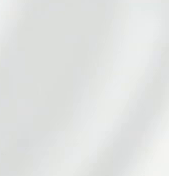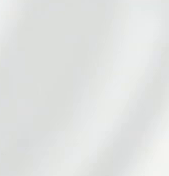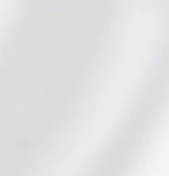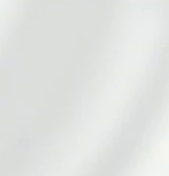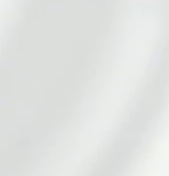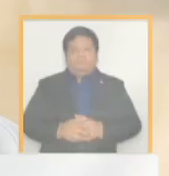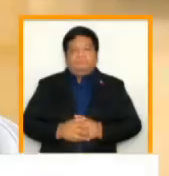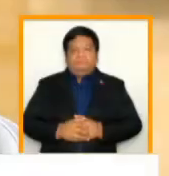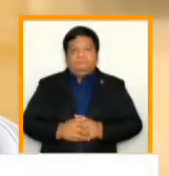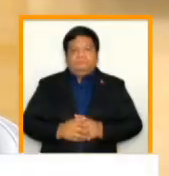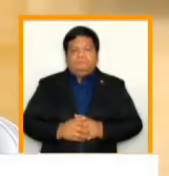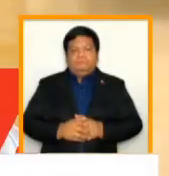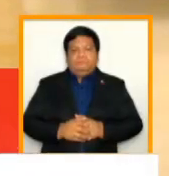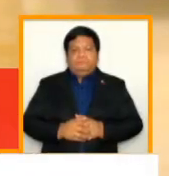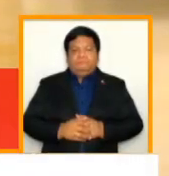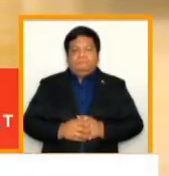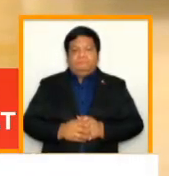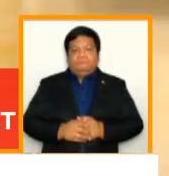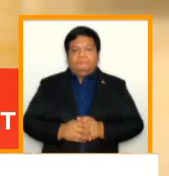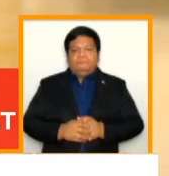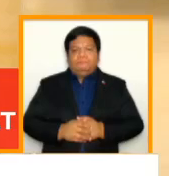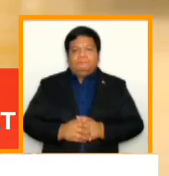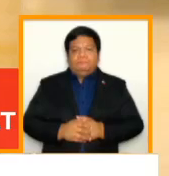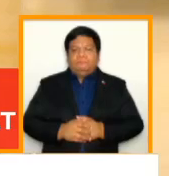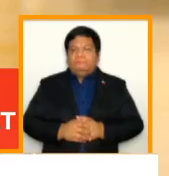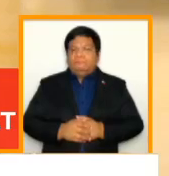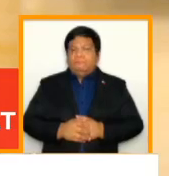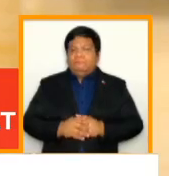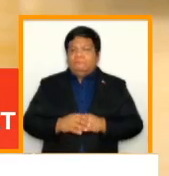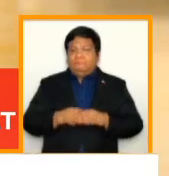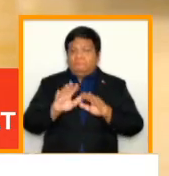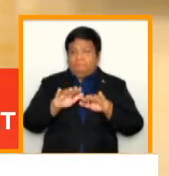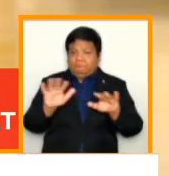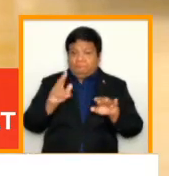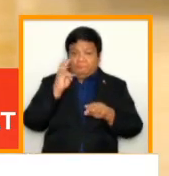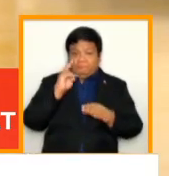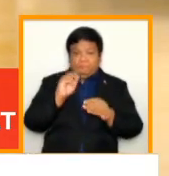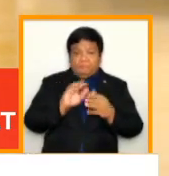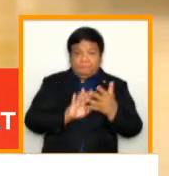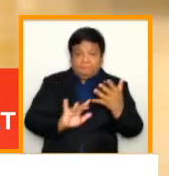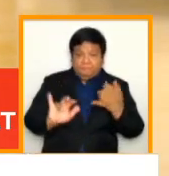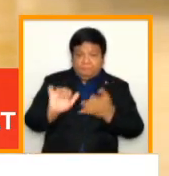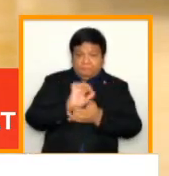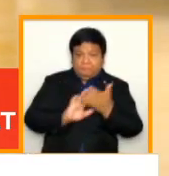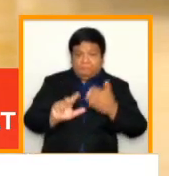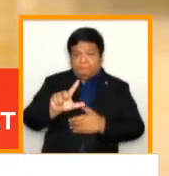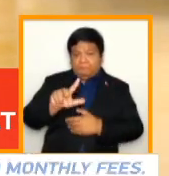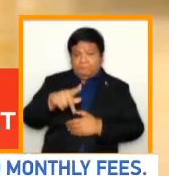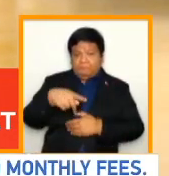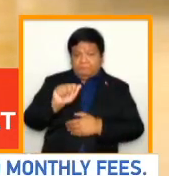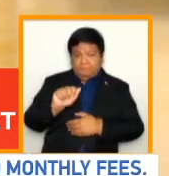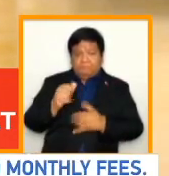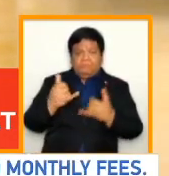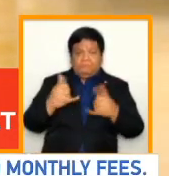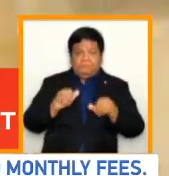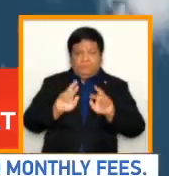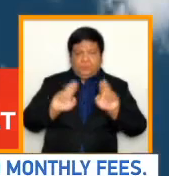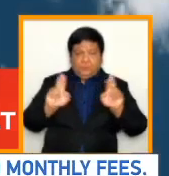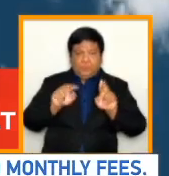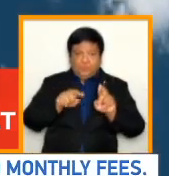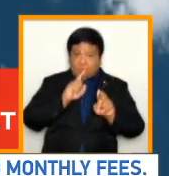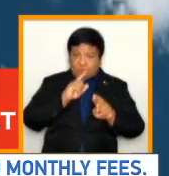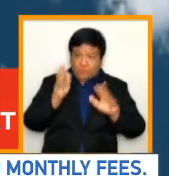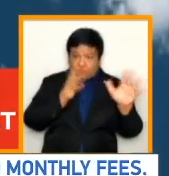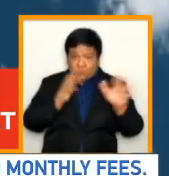News. Kahit mababa ang tsansa maging bagyo, maging I am ready pa rin sa mga pag-ulang dala ng binabantayang low pressure area.